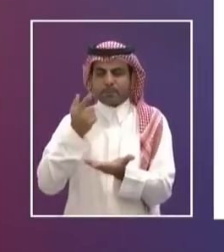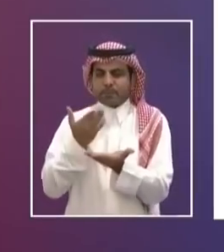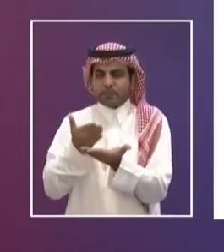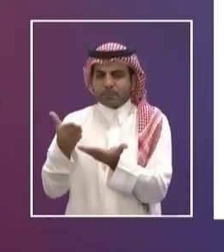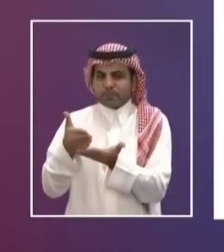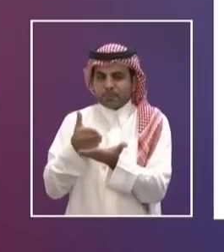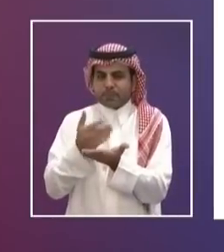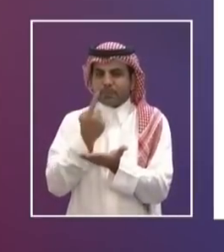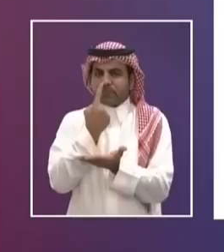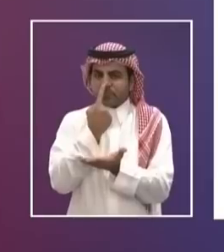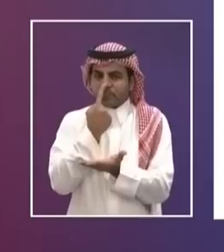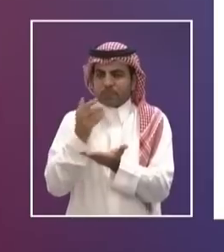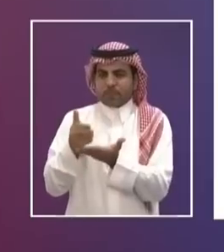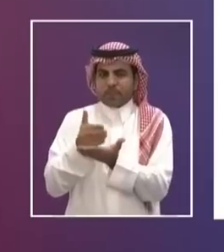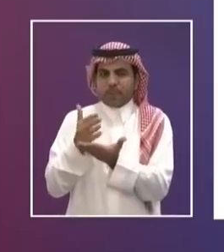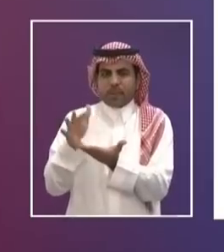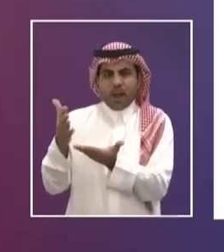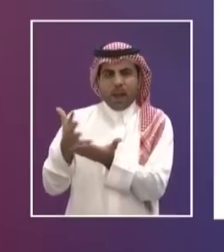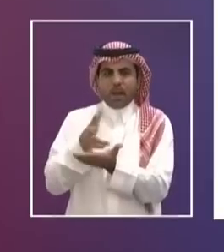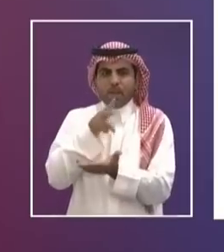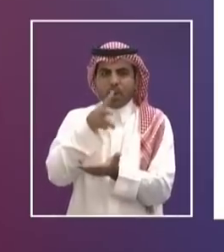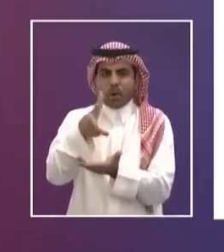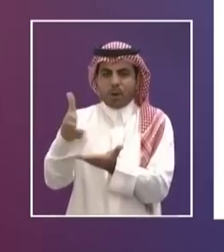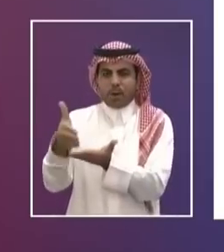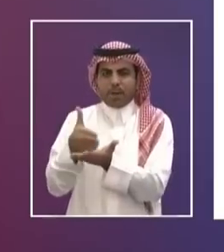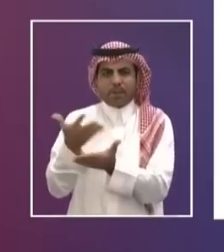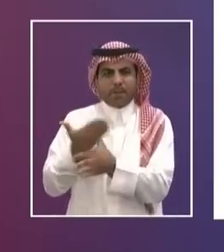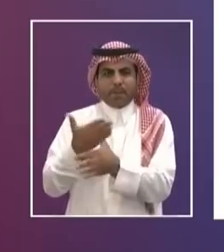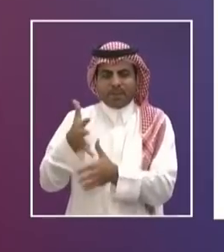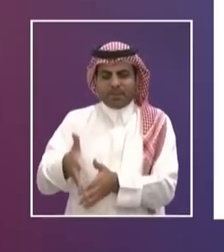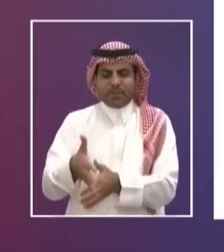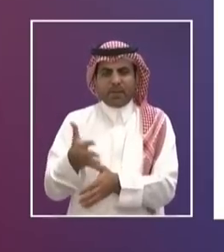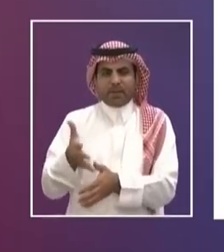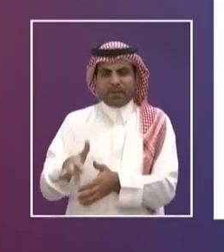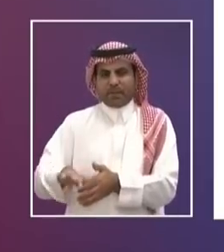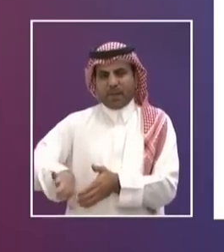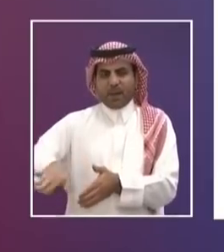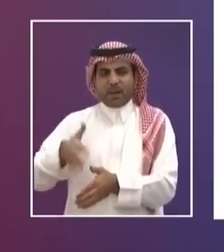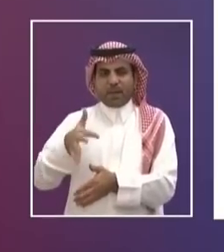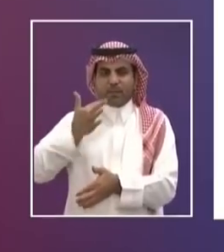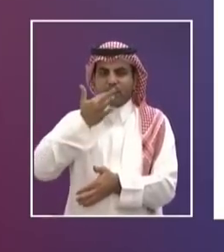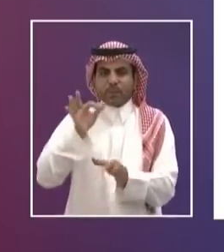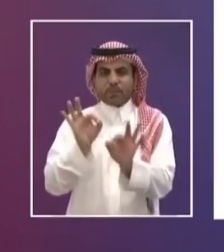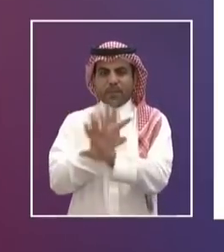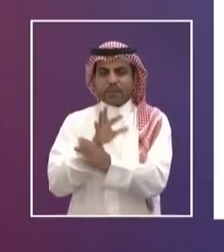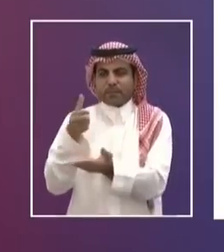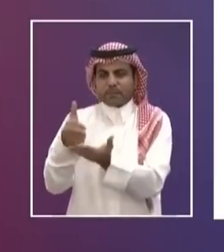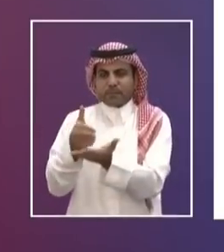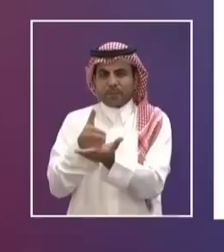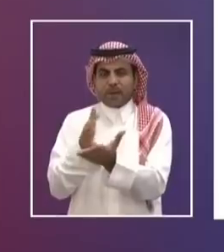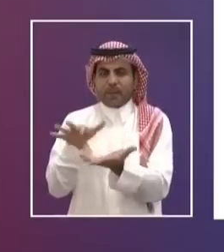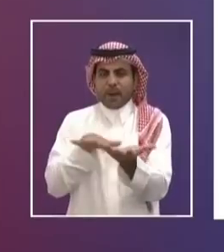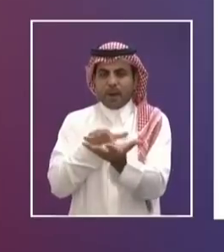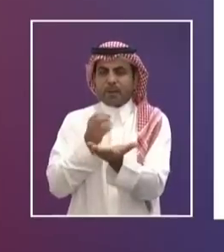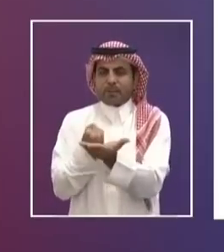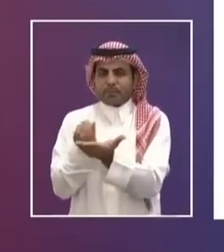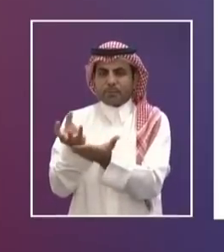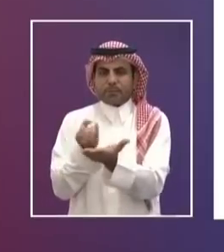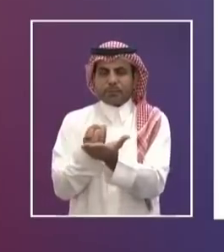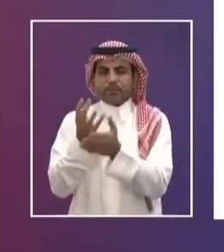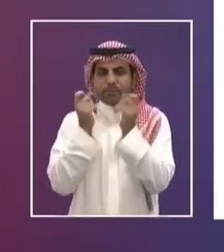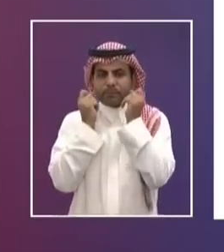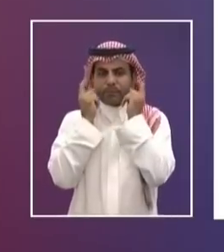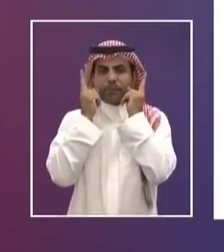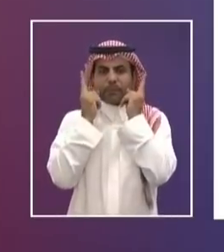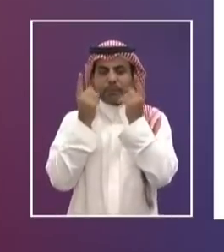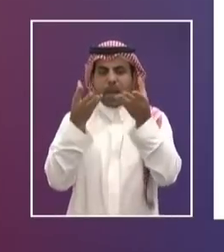شرح الأمر بما يتناسب مع أعمارهم، فالأطفال غير المراهقين في قدرتهم على تلقي المعلومات